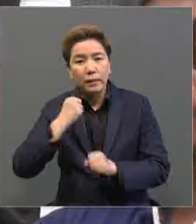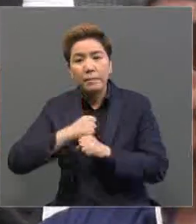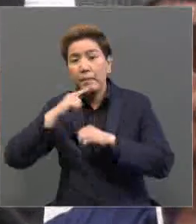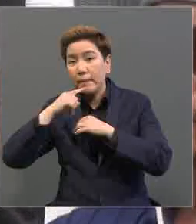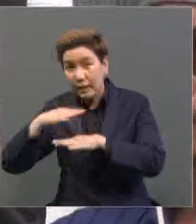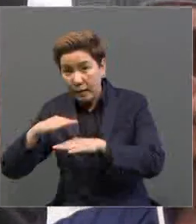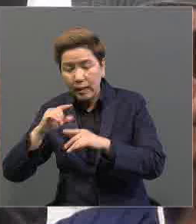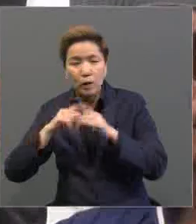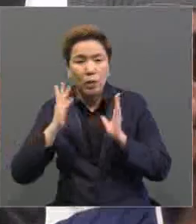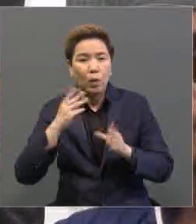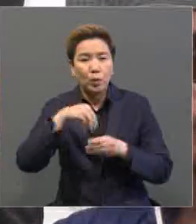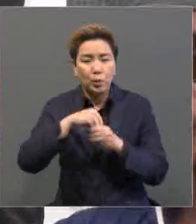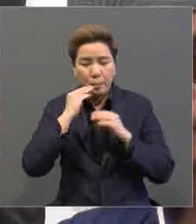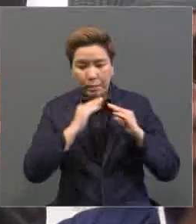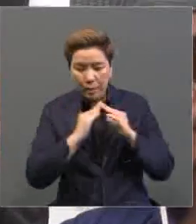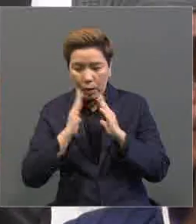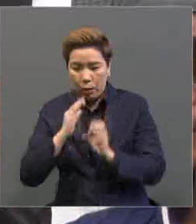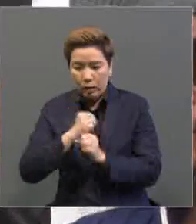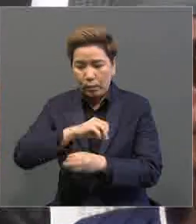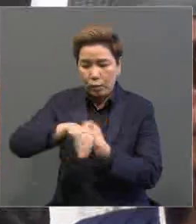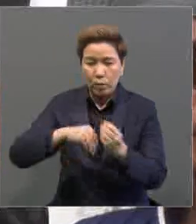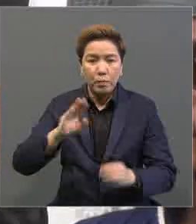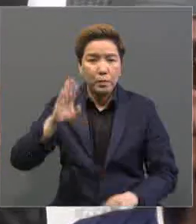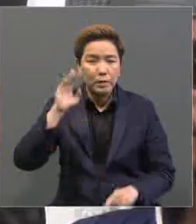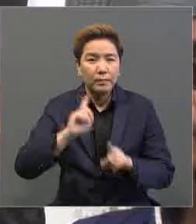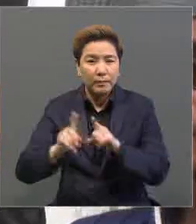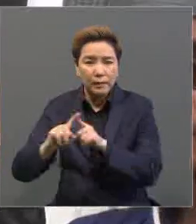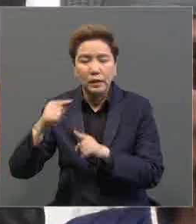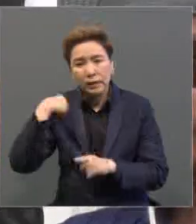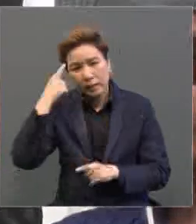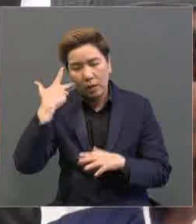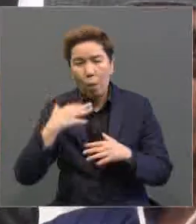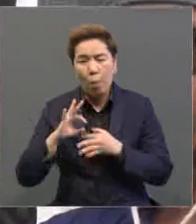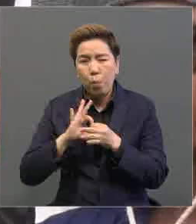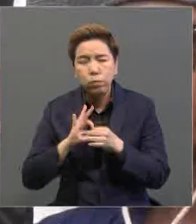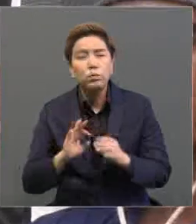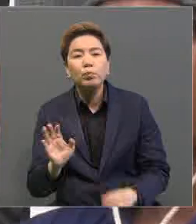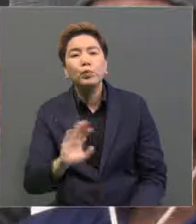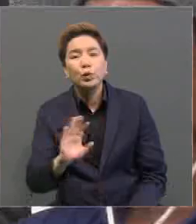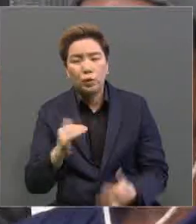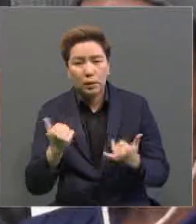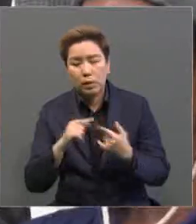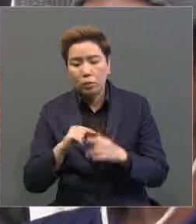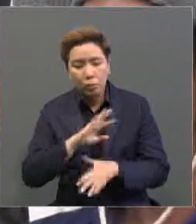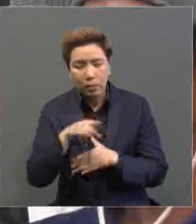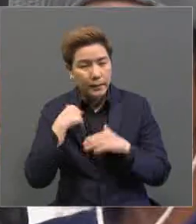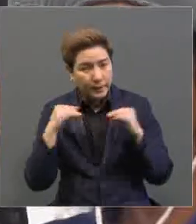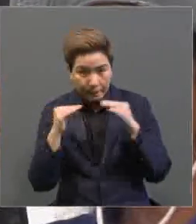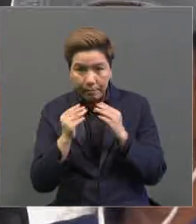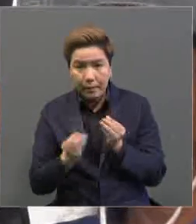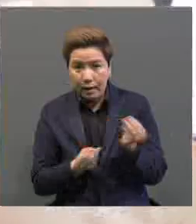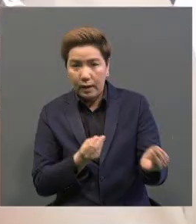นะครับซึ่งรวมถึงภาคธุรกิจนะครับก็ขอให้ไม่ต้องกังวลใจนะครับนะทุกส่วนจะได้ความเป็นธร